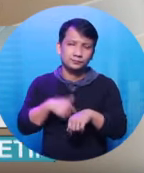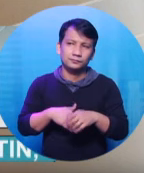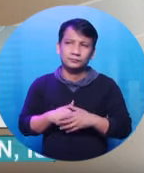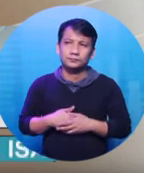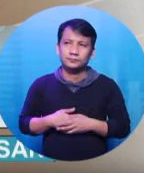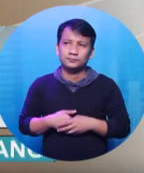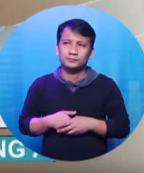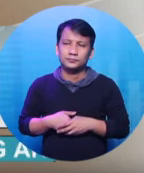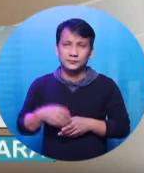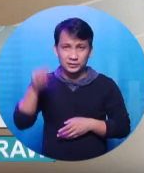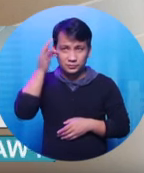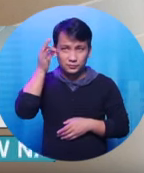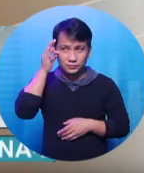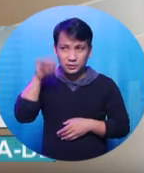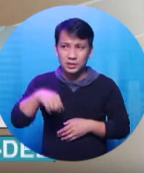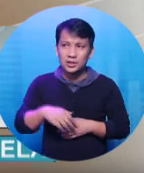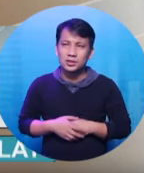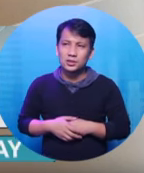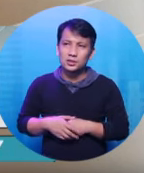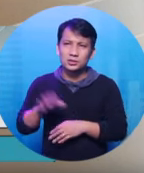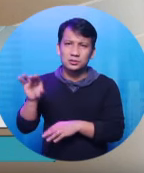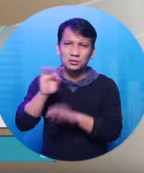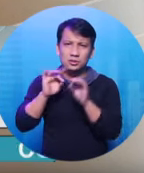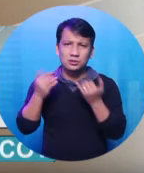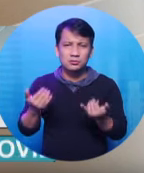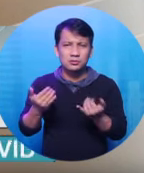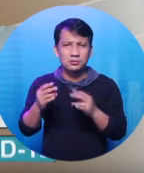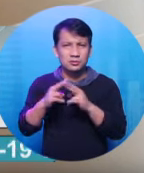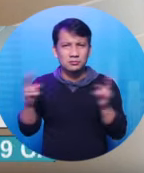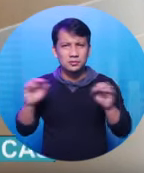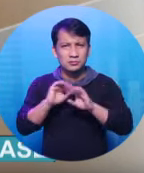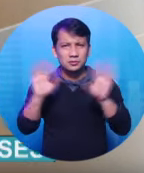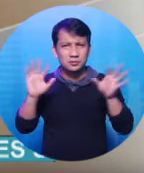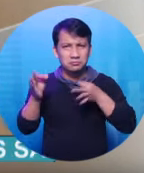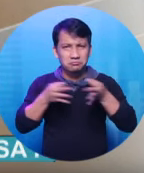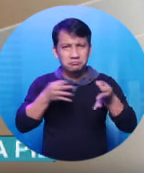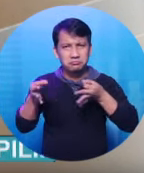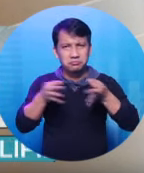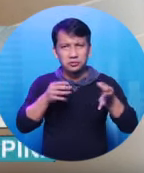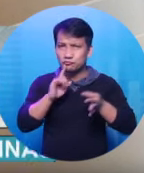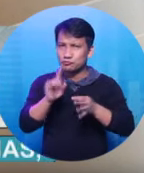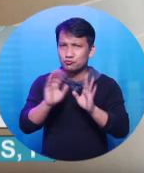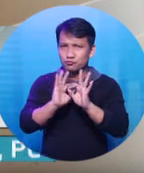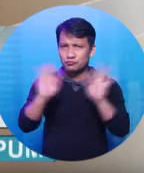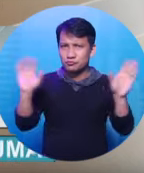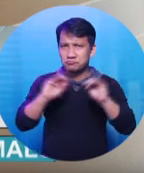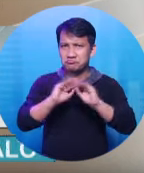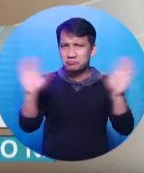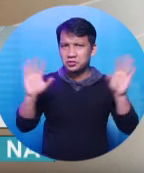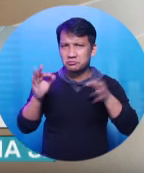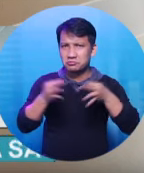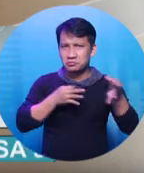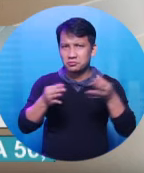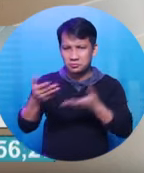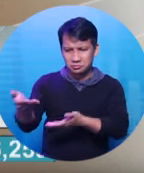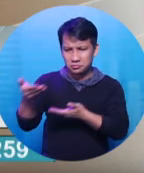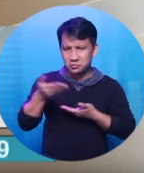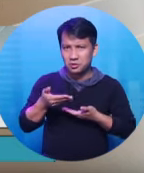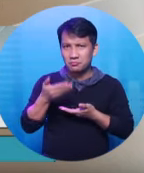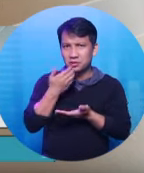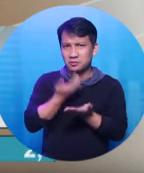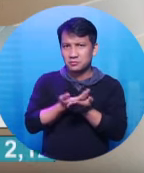Yes, sir. No, sir Fitz, very, very clear dito at overwhelming po itong mga ebidensyang sinumitin